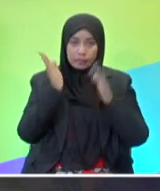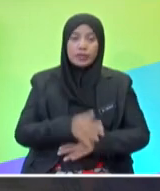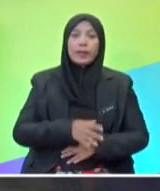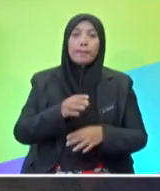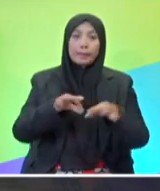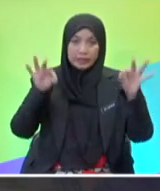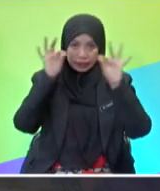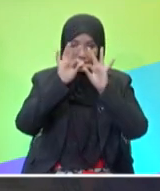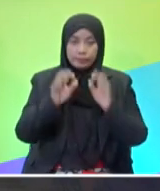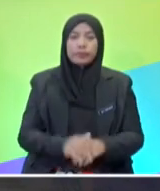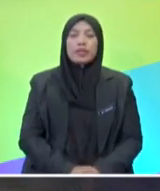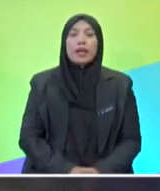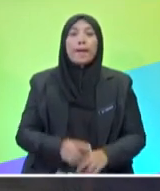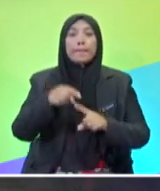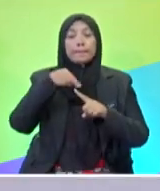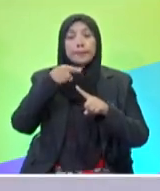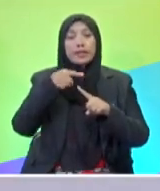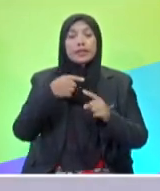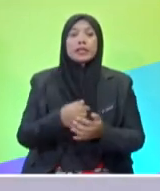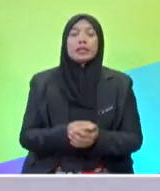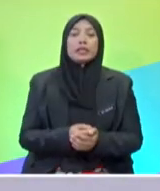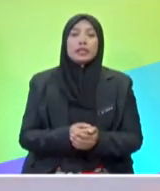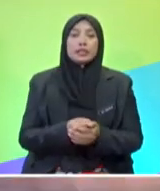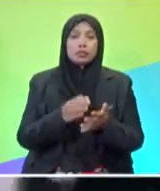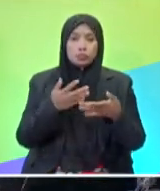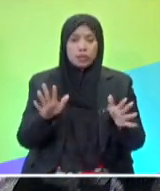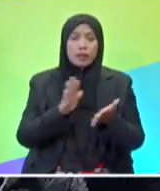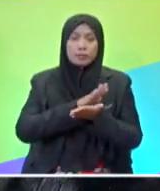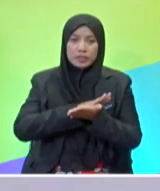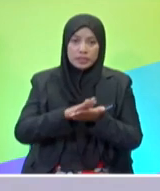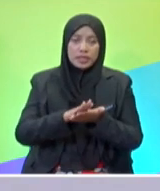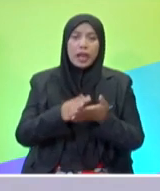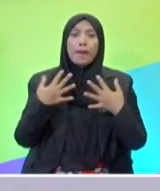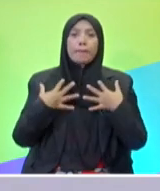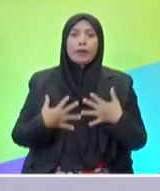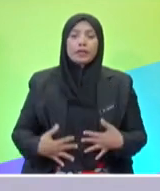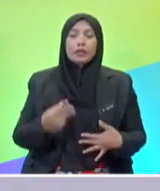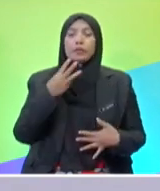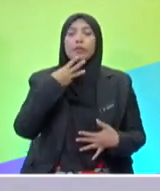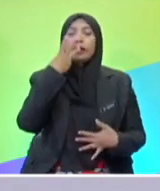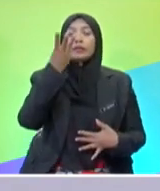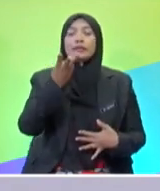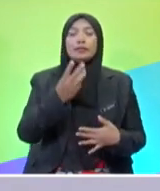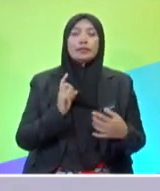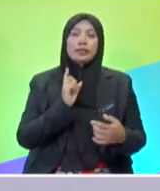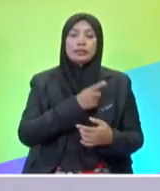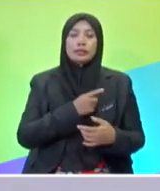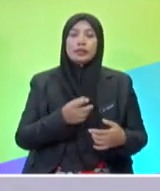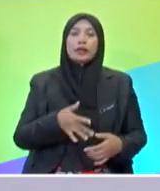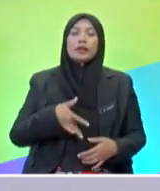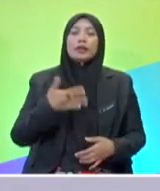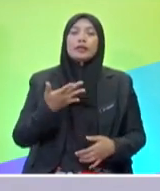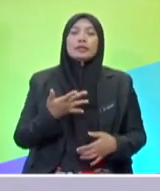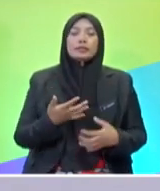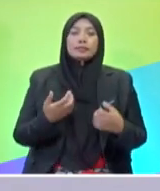Okey, bila kita dah bersih, badan kita wangi, kita akan nampak lebih berkeyakinan. Kita tak akan